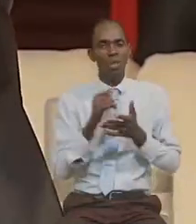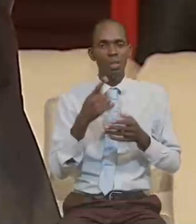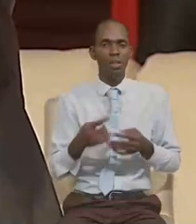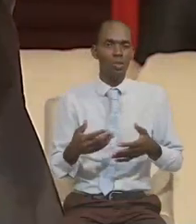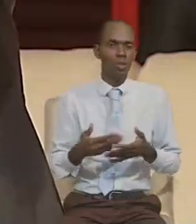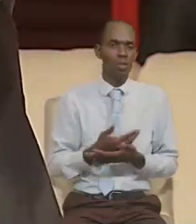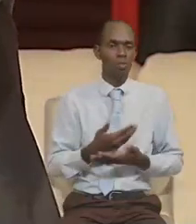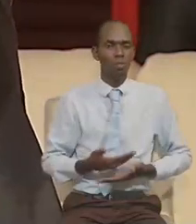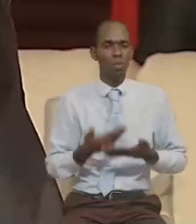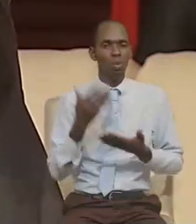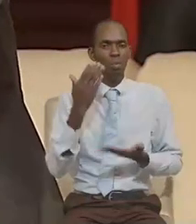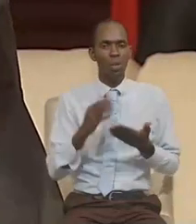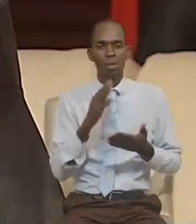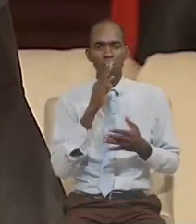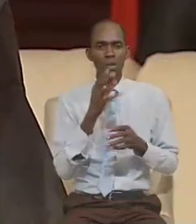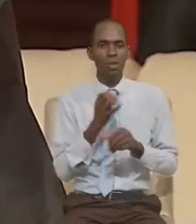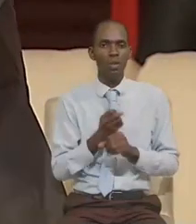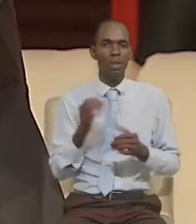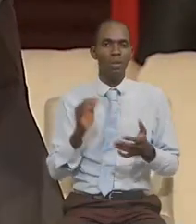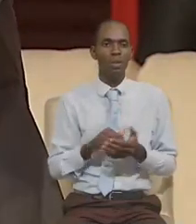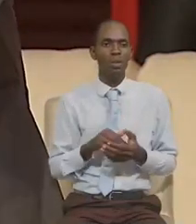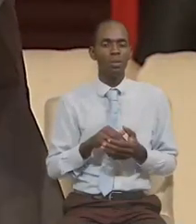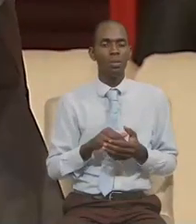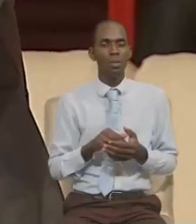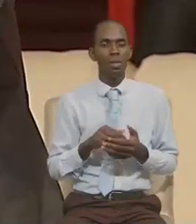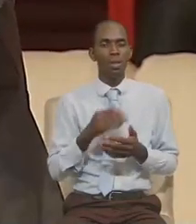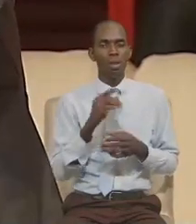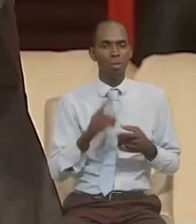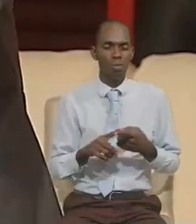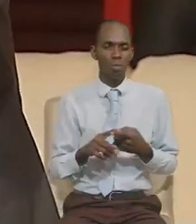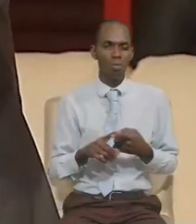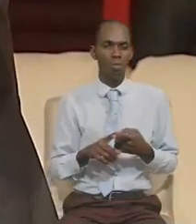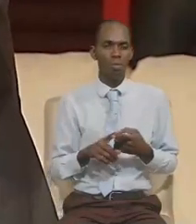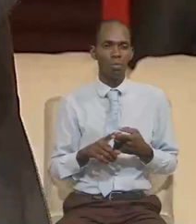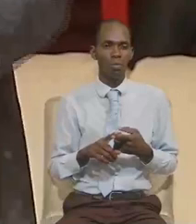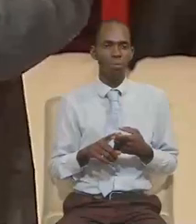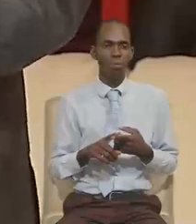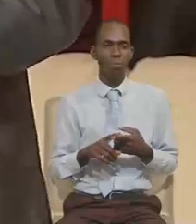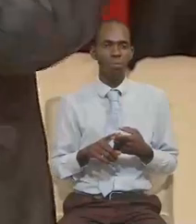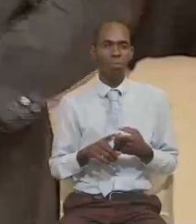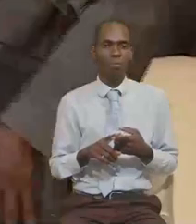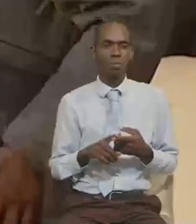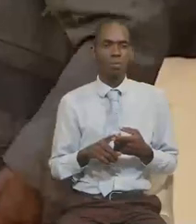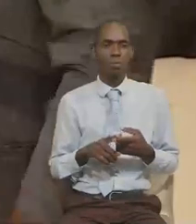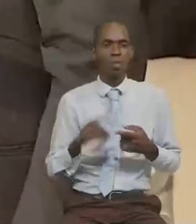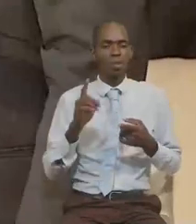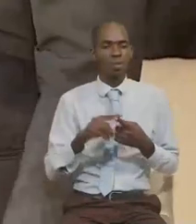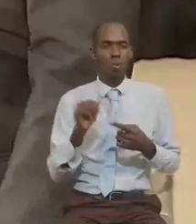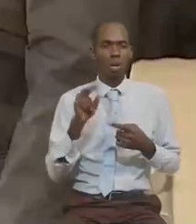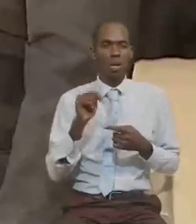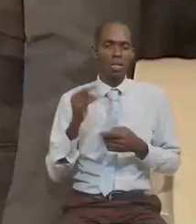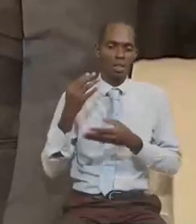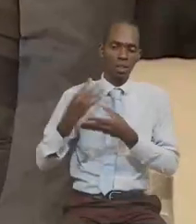c'est par la résurrection de Jésus-Christ d'entre les morts. Pour un héritage, verset